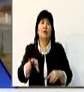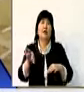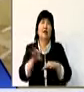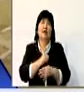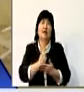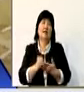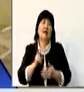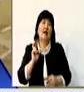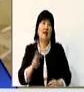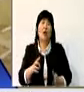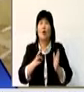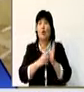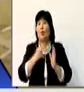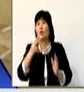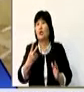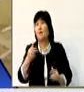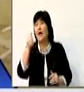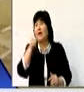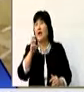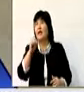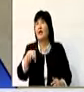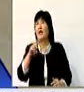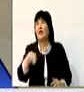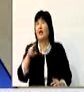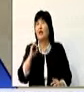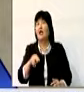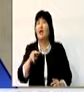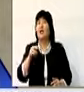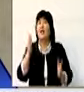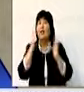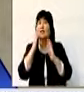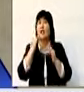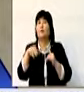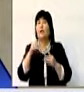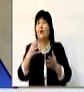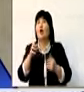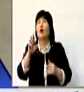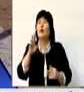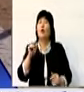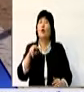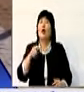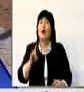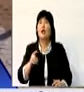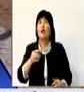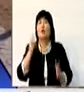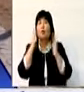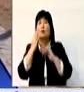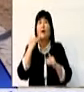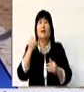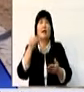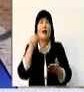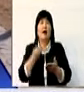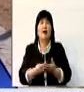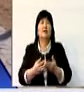келдік. 922 жылы Еділ бұлғарлары ислам дінін қабылдағандықтан Бұлғар қаласындағы мұсылман татарлар үшін қасиетті